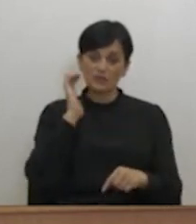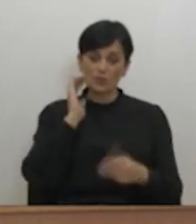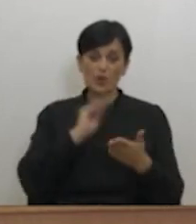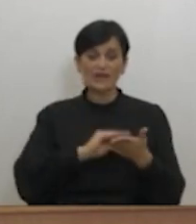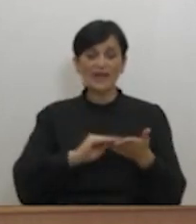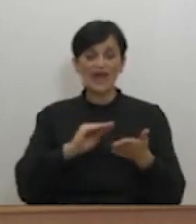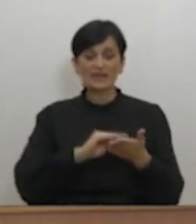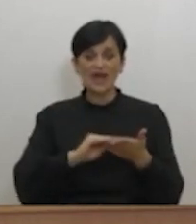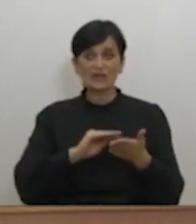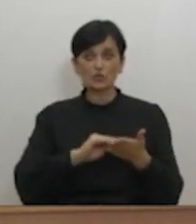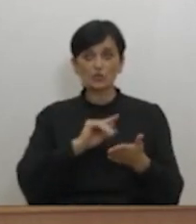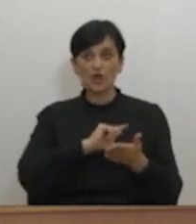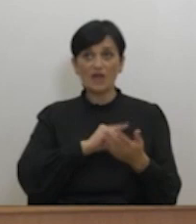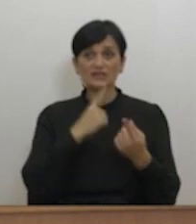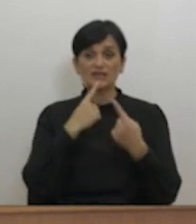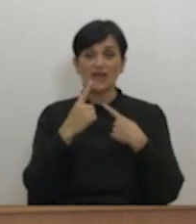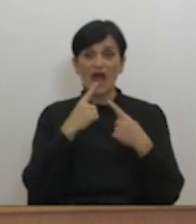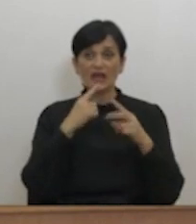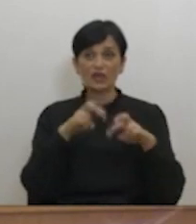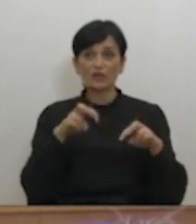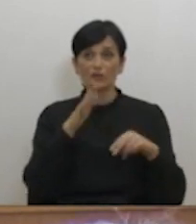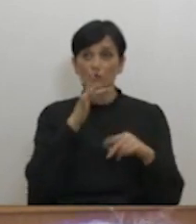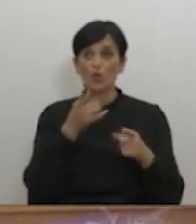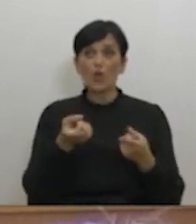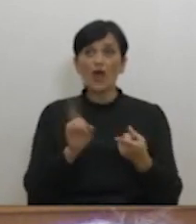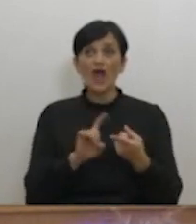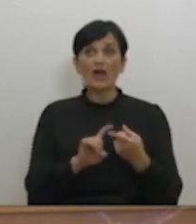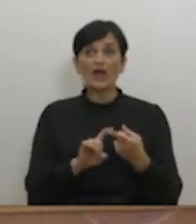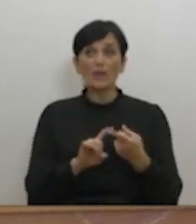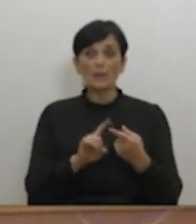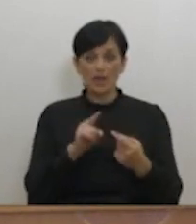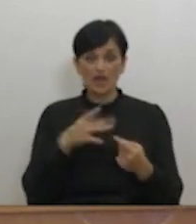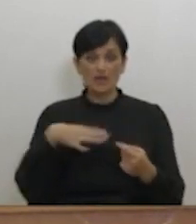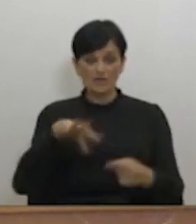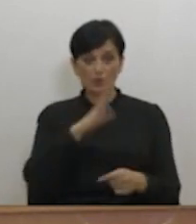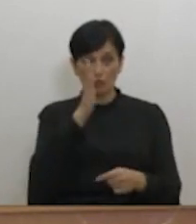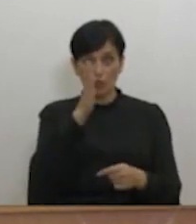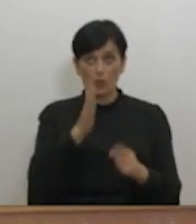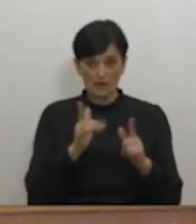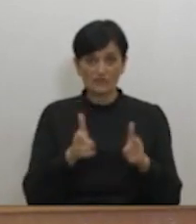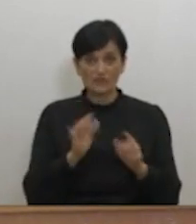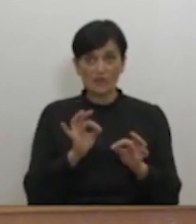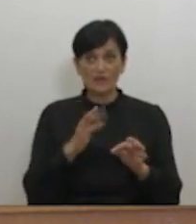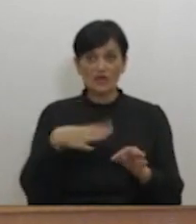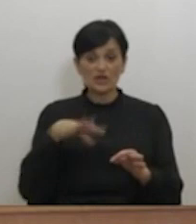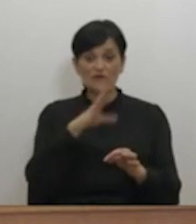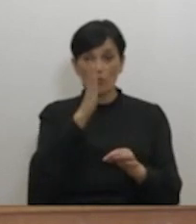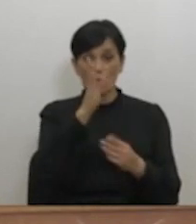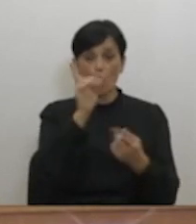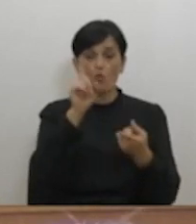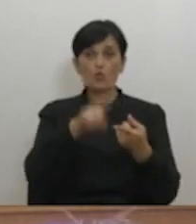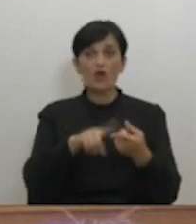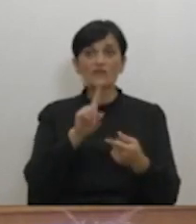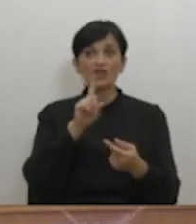ხასიათის განხილვის დროს, ეხება ამ ქვეყნის მომავალს, ხოლთან ხვდებით. და ამ ქვეყნის მომავალს პირდაპირ უკავშირდება ის,